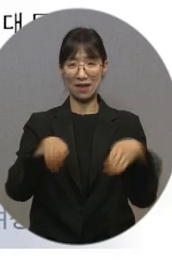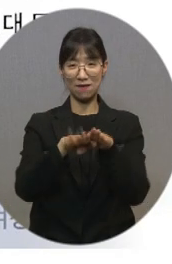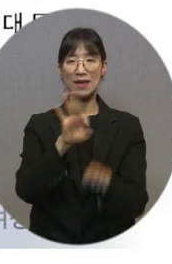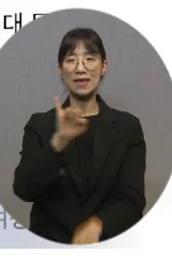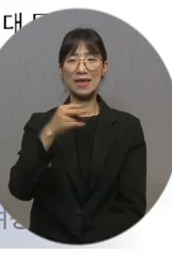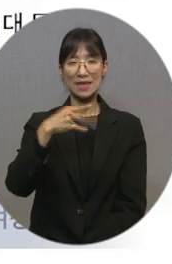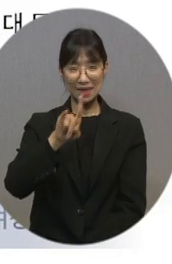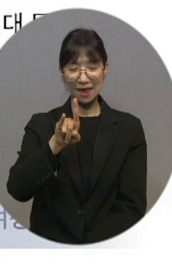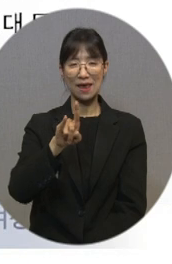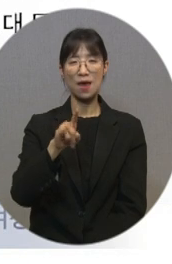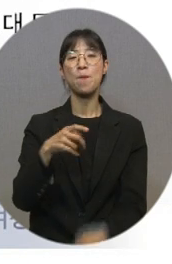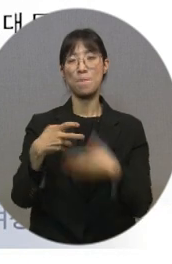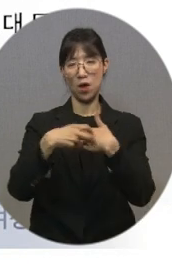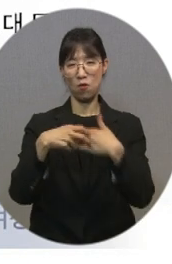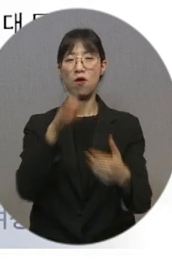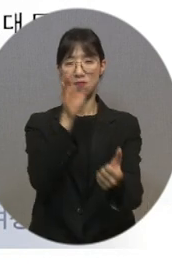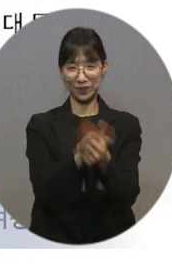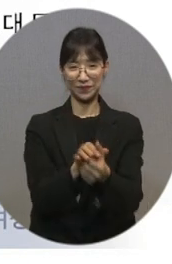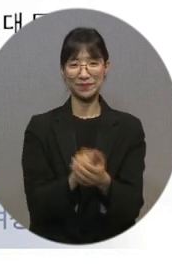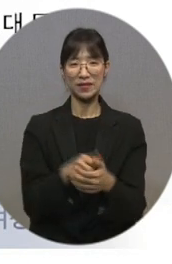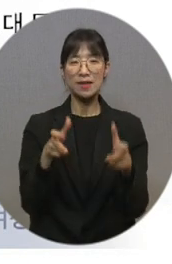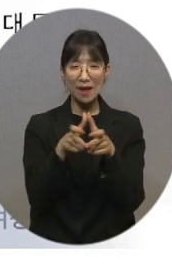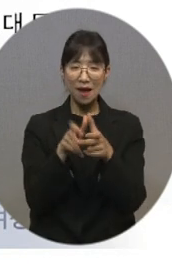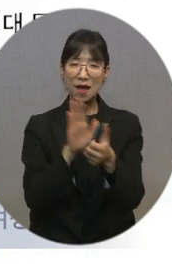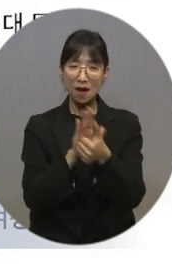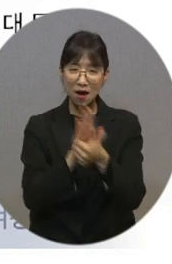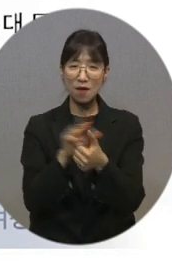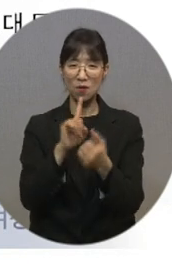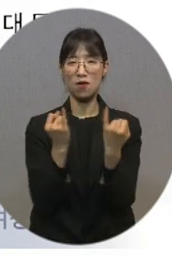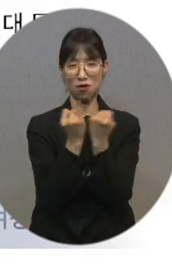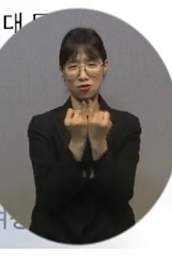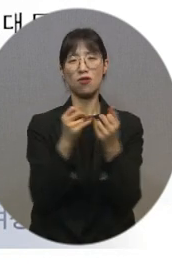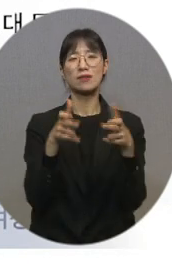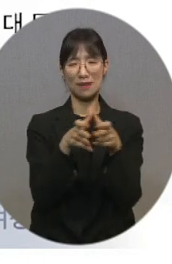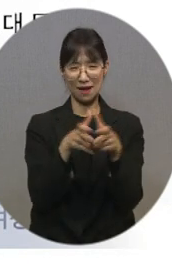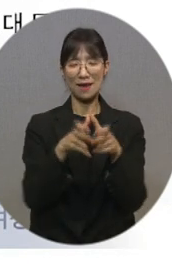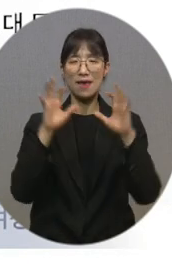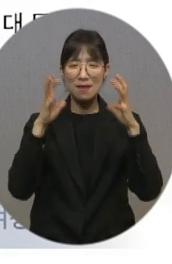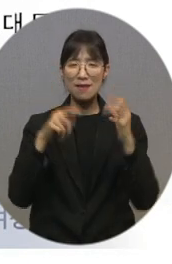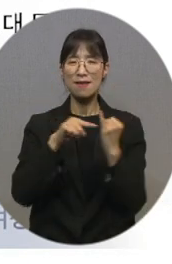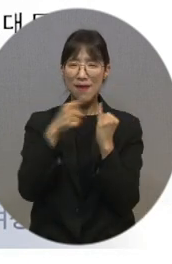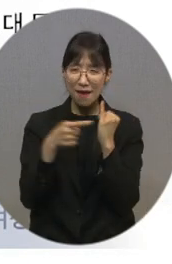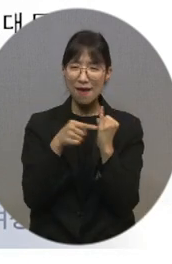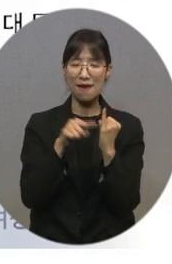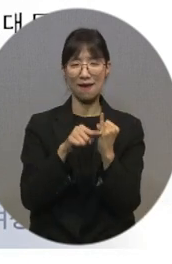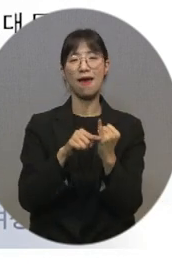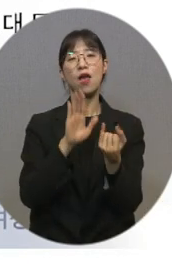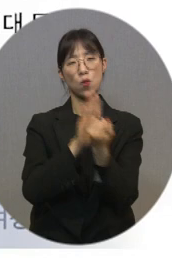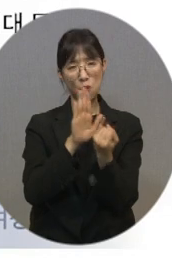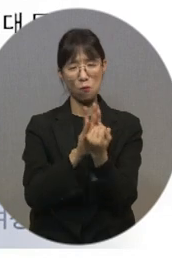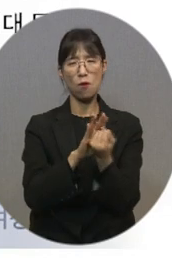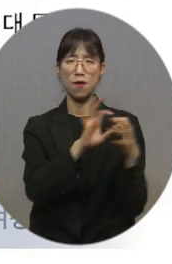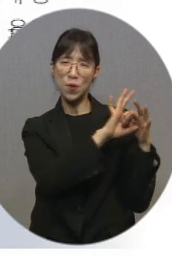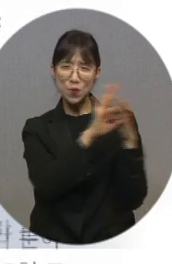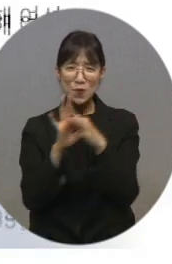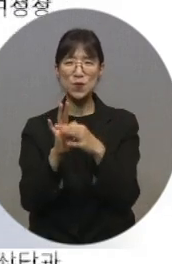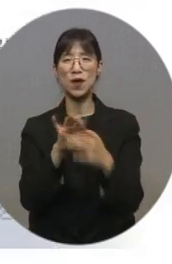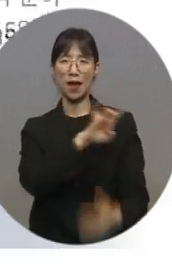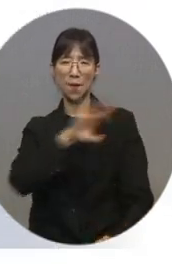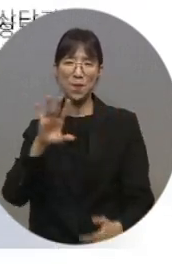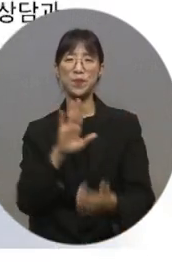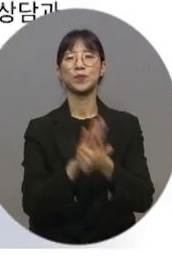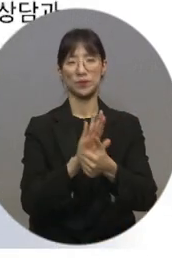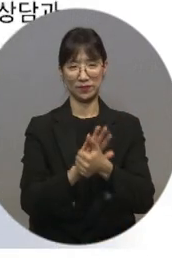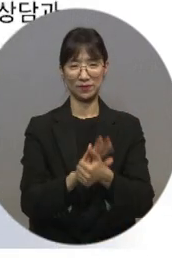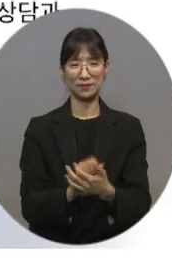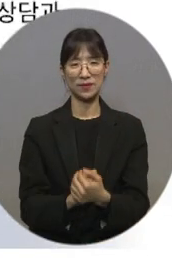선정했습니다 장애 치나 산부인과에서는 여성장애인과 태아의 건강 등을 원스톱으로 받을 수 있는 곳인 요